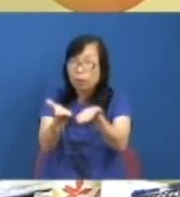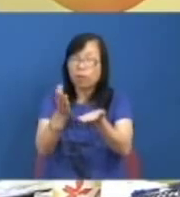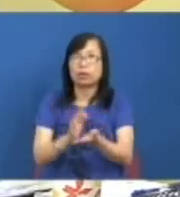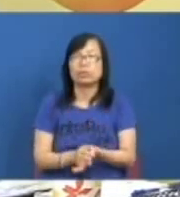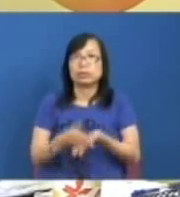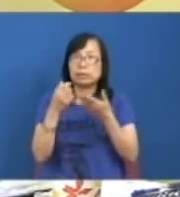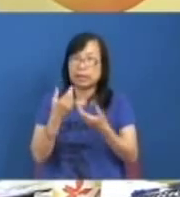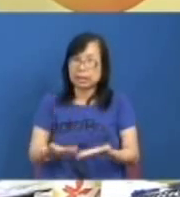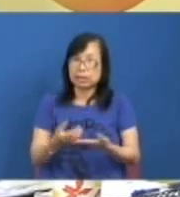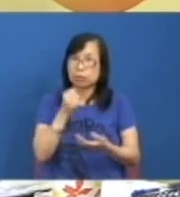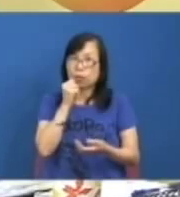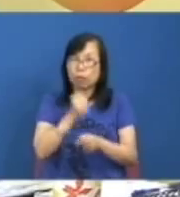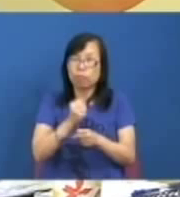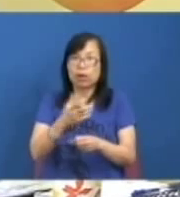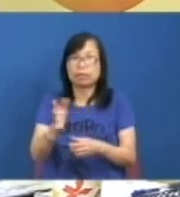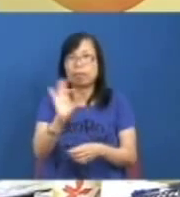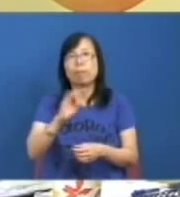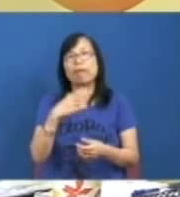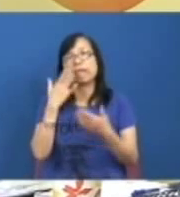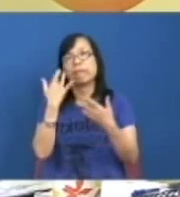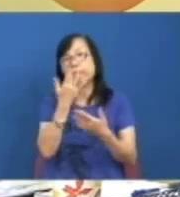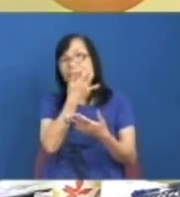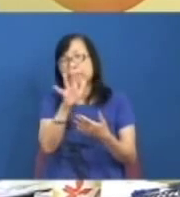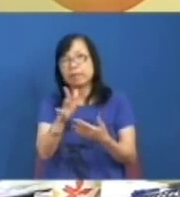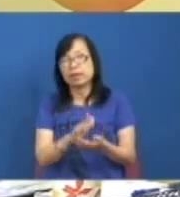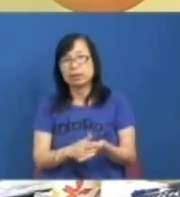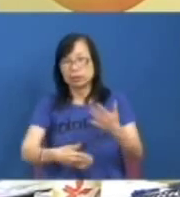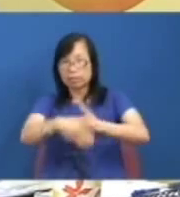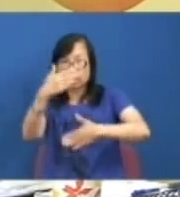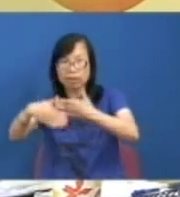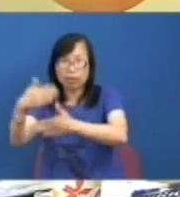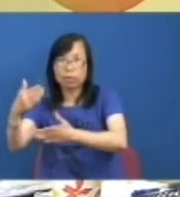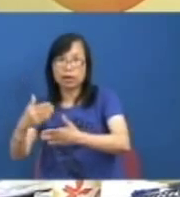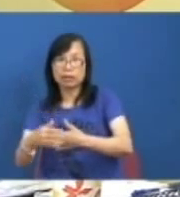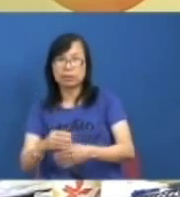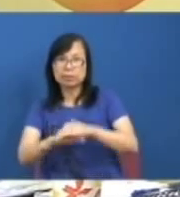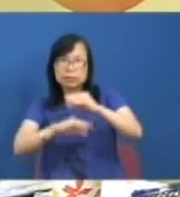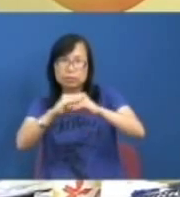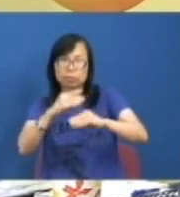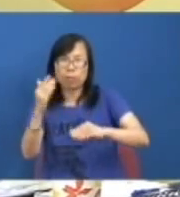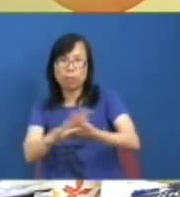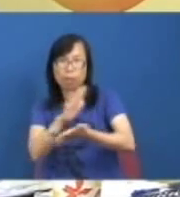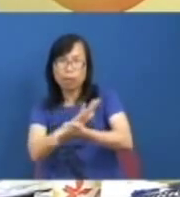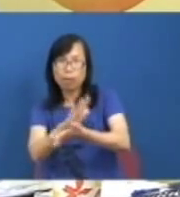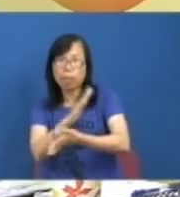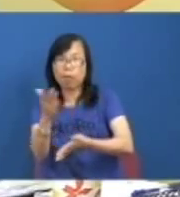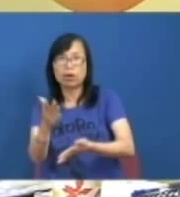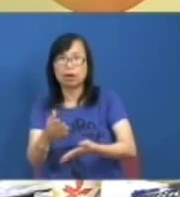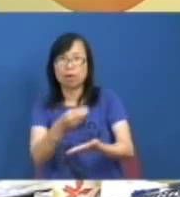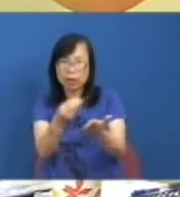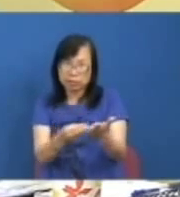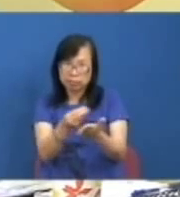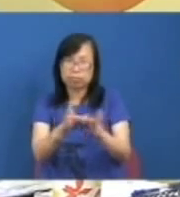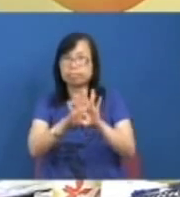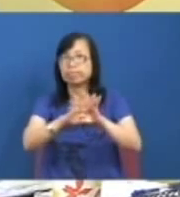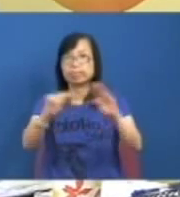呢樣嘢咧，你根本冇辦法可以做咯。咁呢一方嗰等樓咧，咁起落咁多年啦，咁其實可能啲圖則又唔見